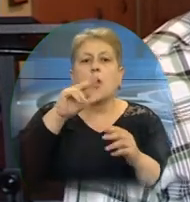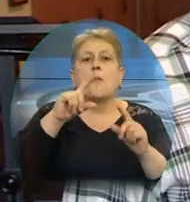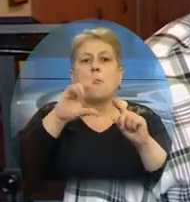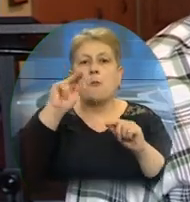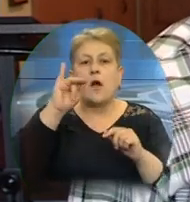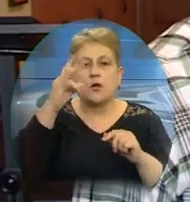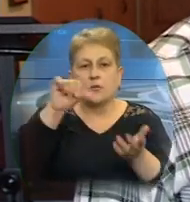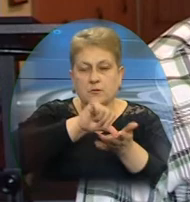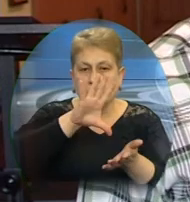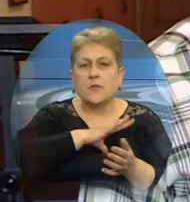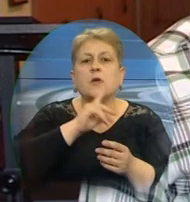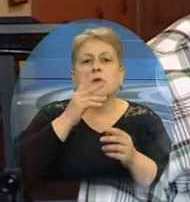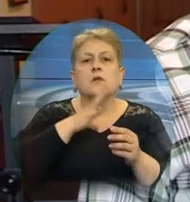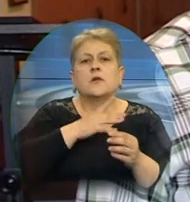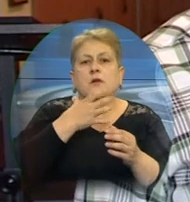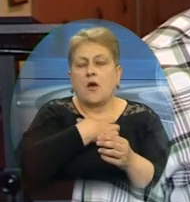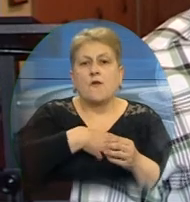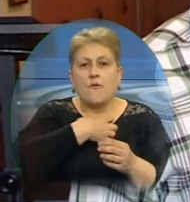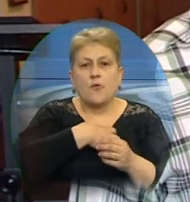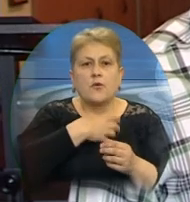փառատոնների մասնակցենք, բնականաբար դա մեզ ավելի